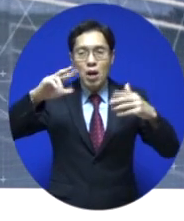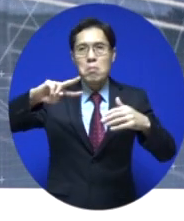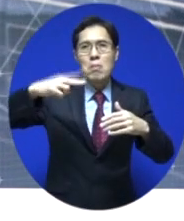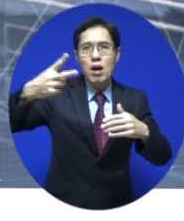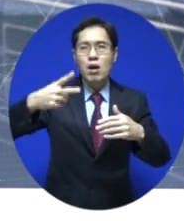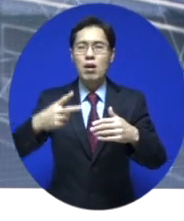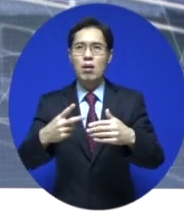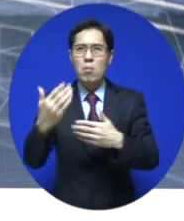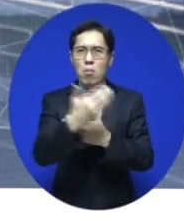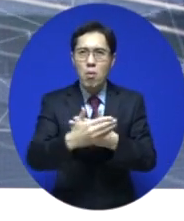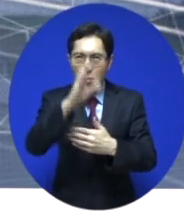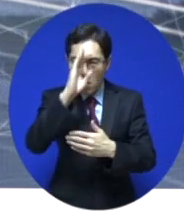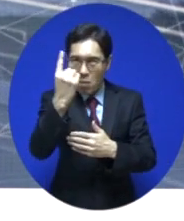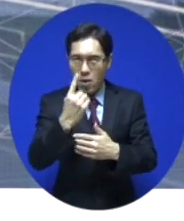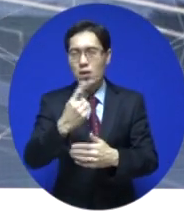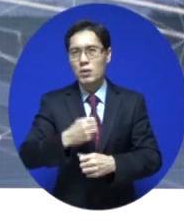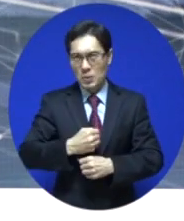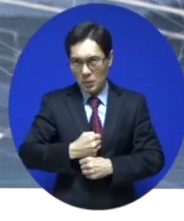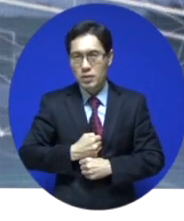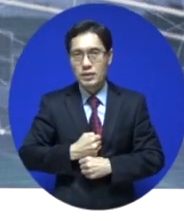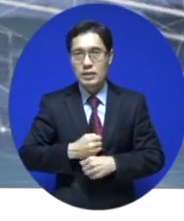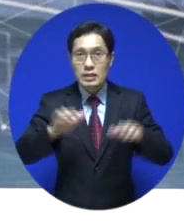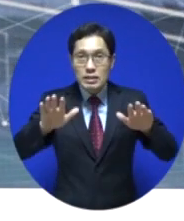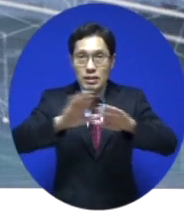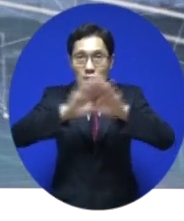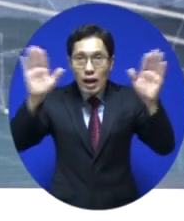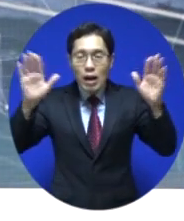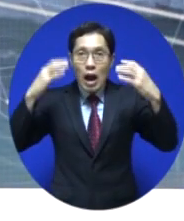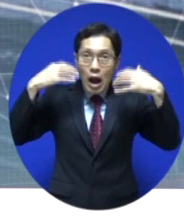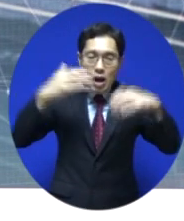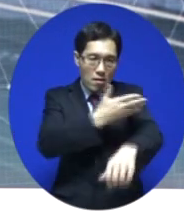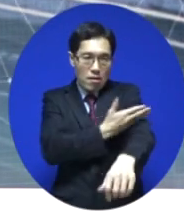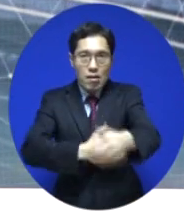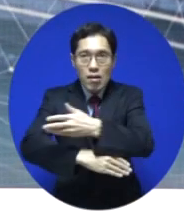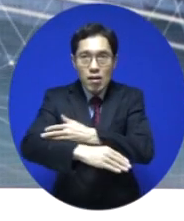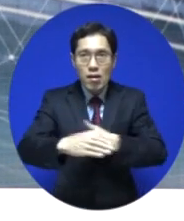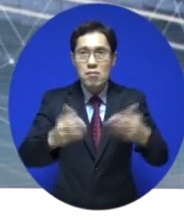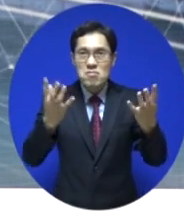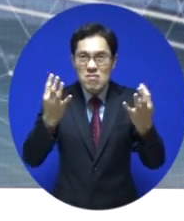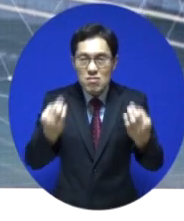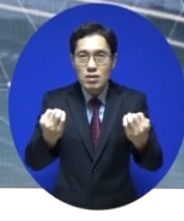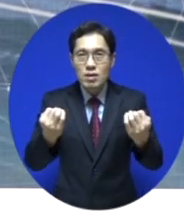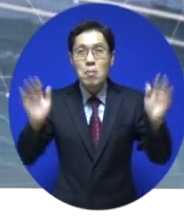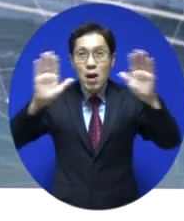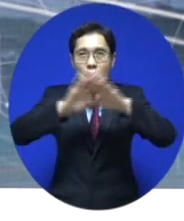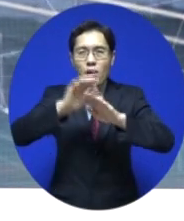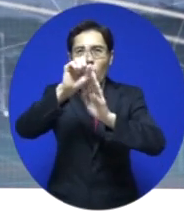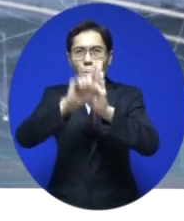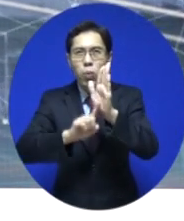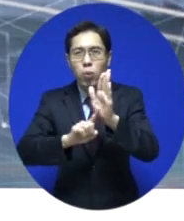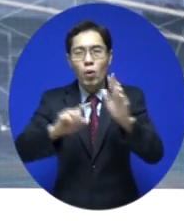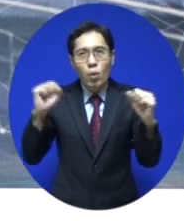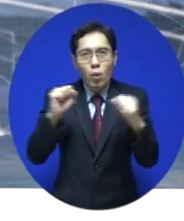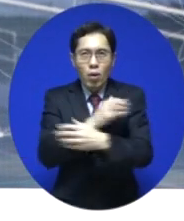때문에 건강관리에 주의해야 하는데요. 낮에 아직까지 덥다고 짧은 옷 입고 다니시는 분들이 많습니다. 밤에는